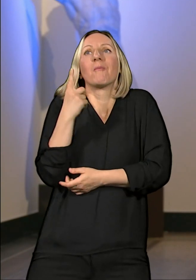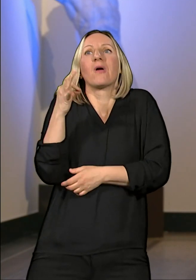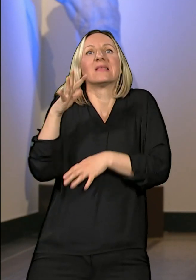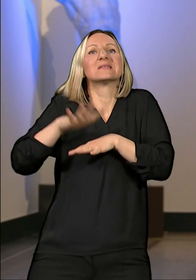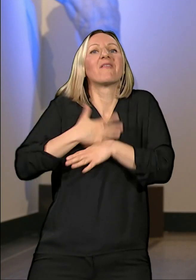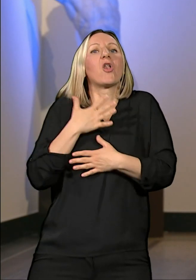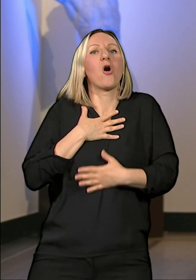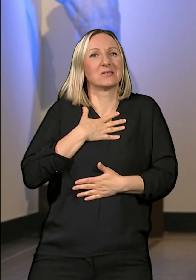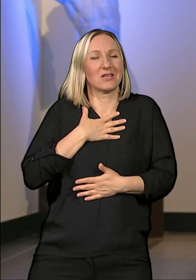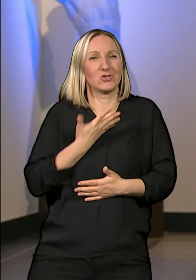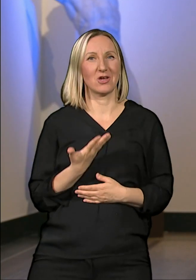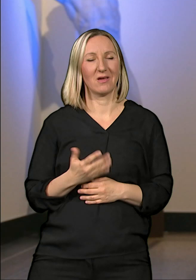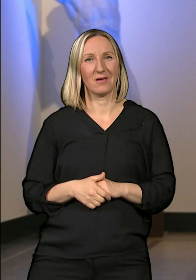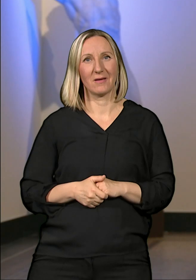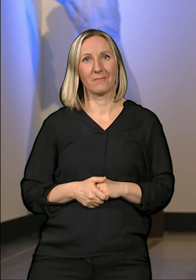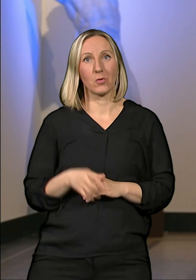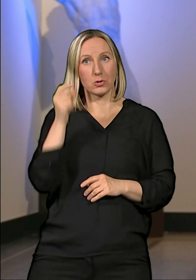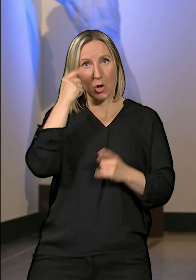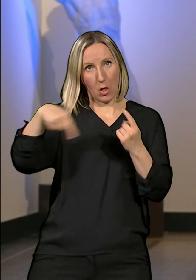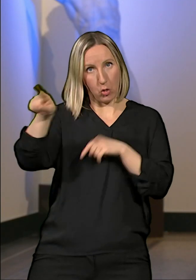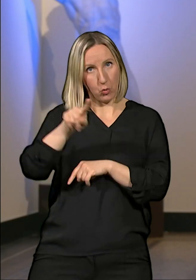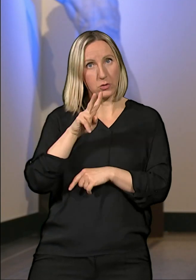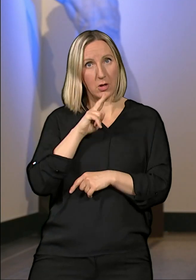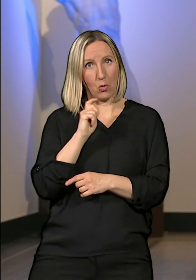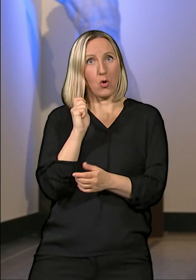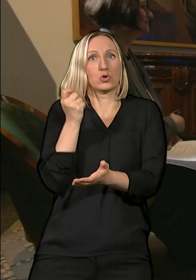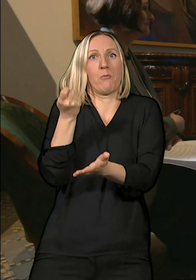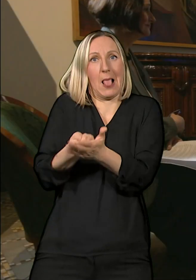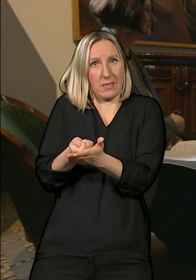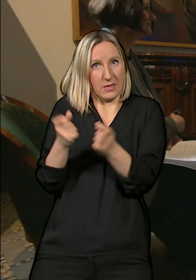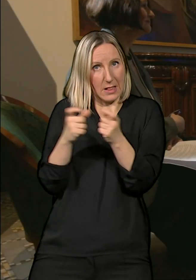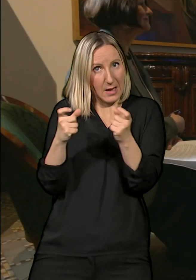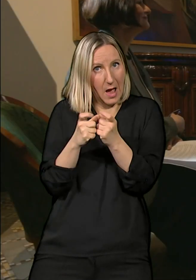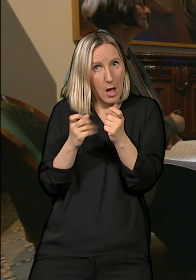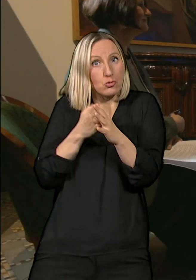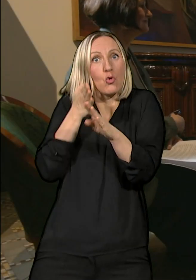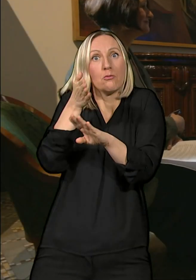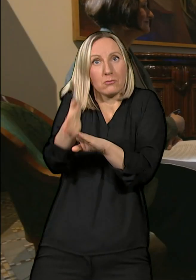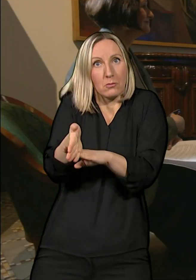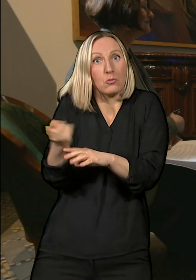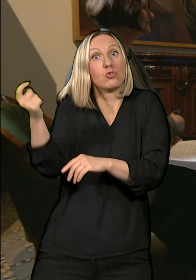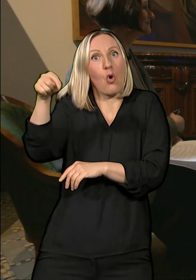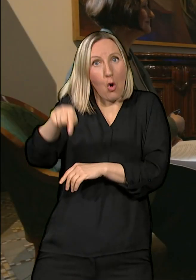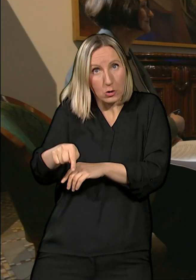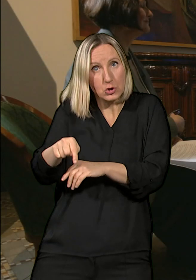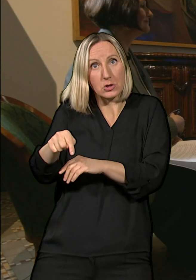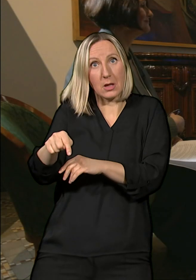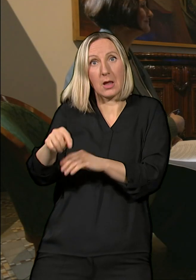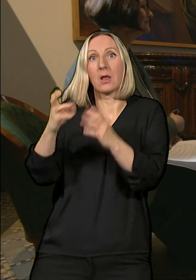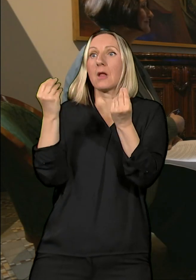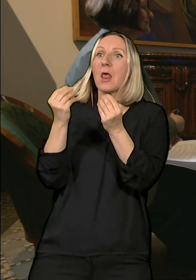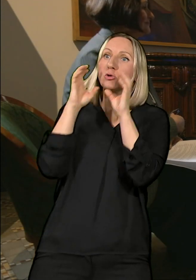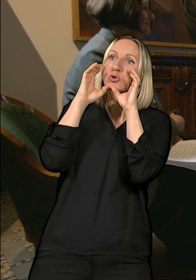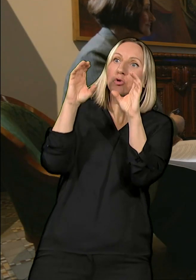jedinstven osjećaj. To su ljudi koji su došli, koji su platili da bi došli da